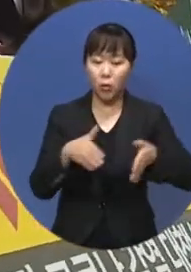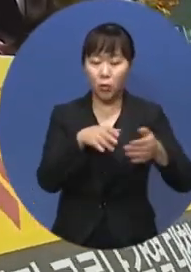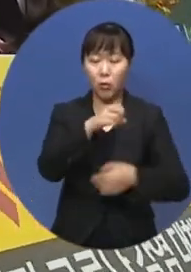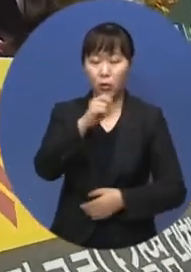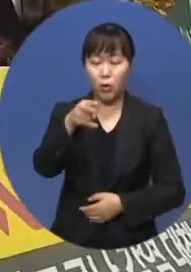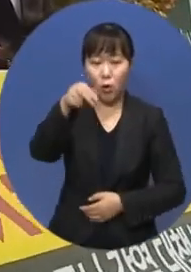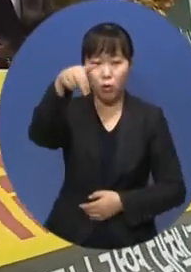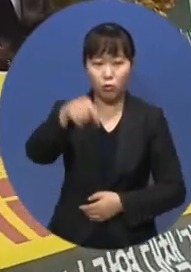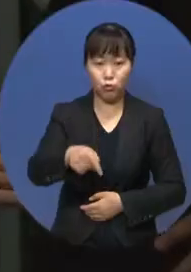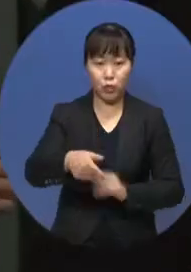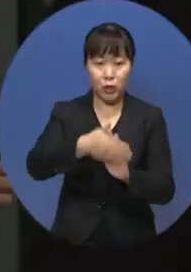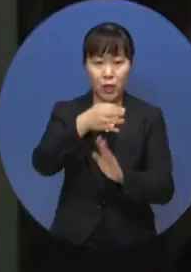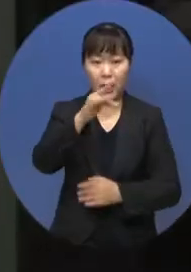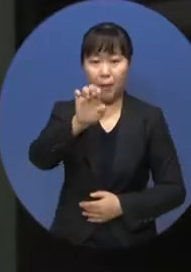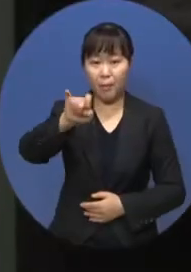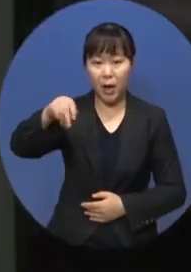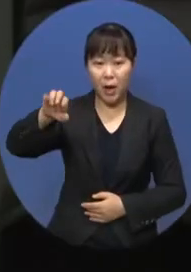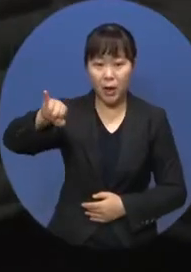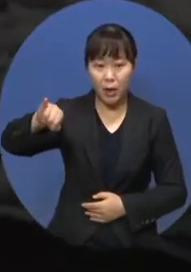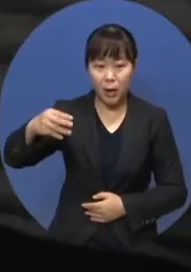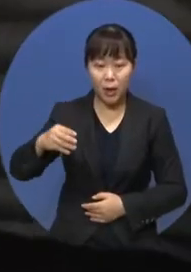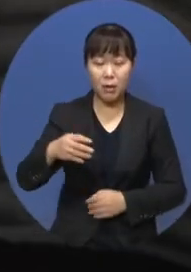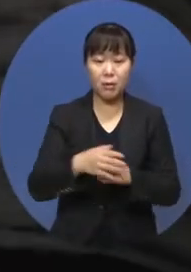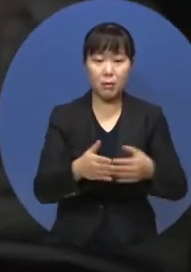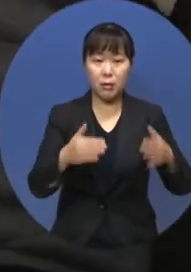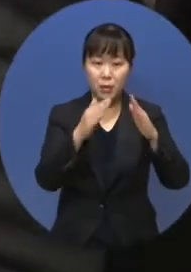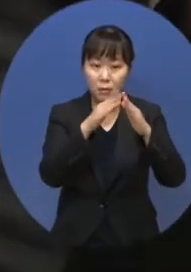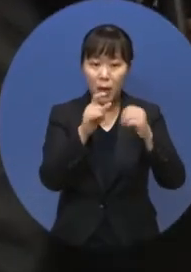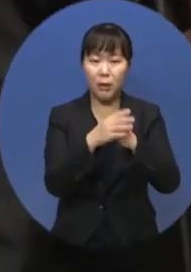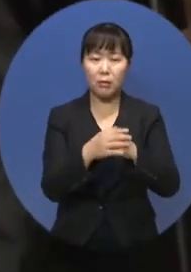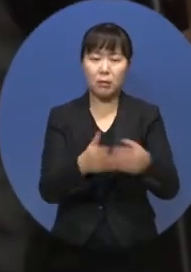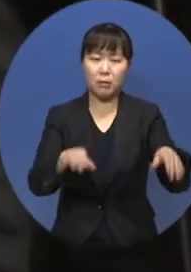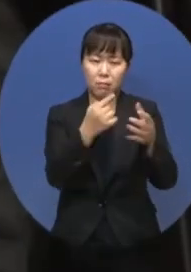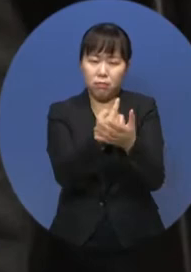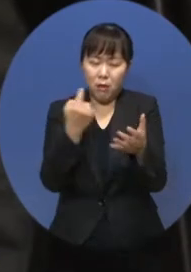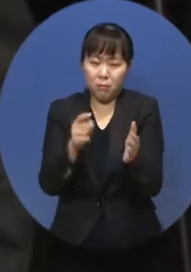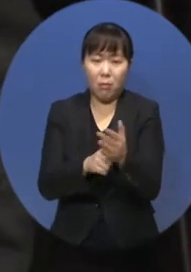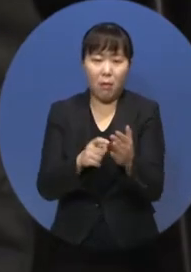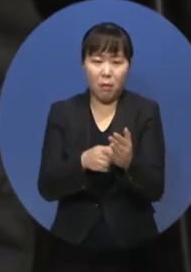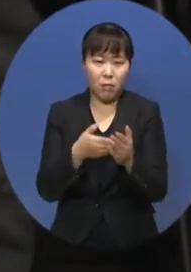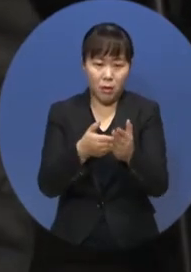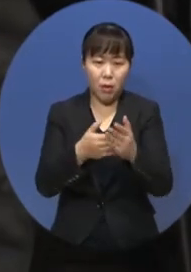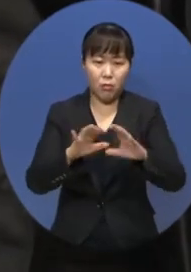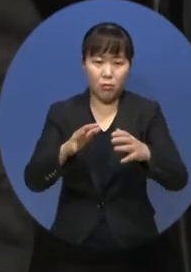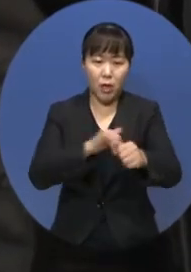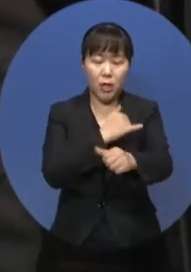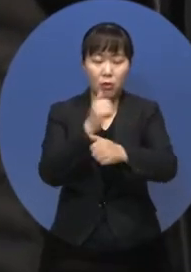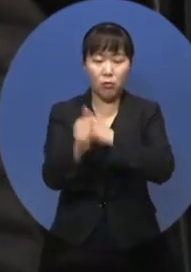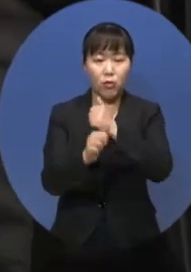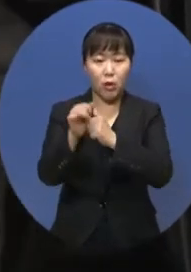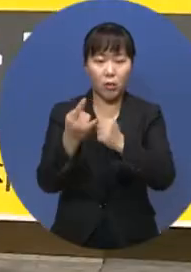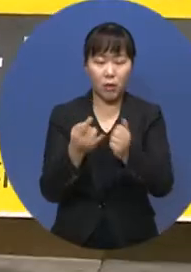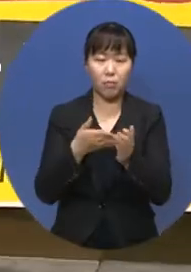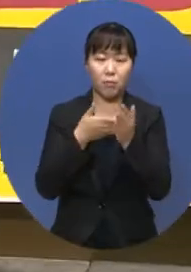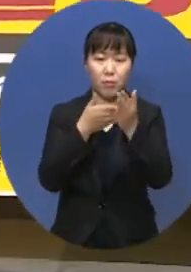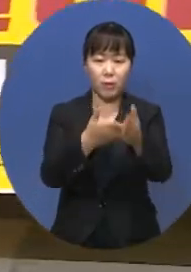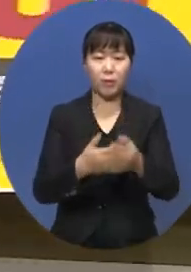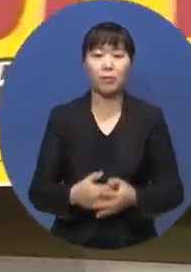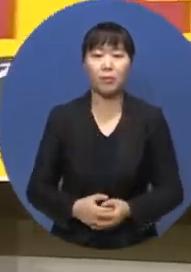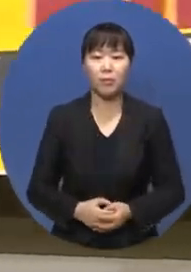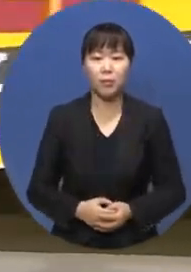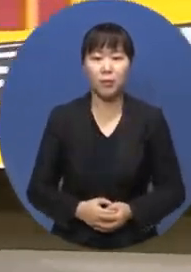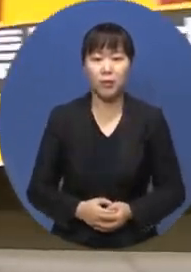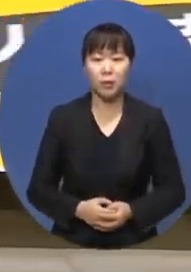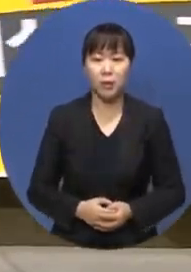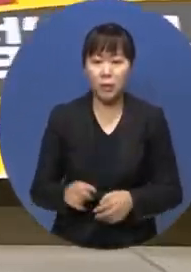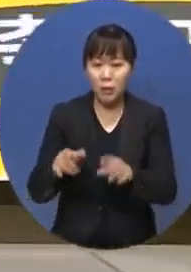여주시 라파엘의 집에 긴급 탈시설을 촉구하는 진정을 국가인권위원회에 제기했습니다.